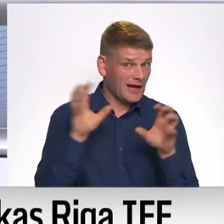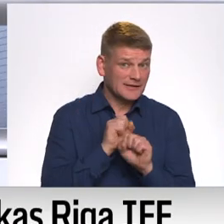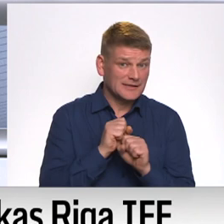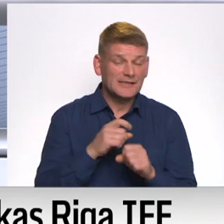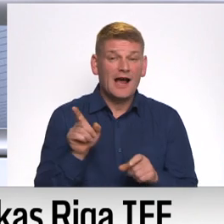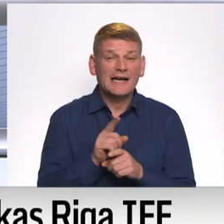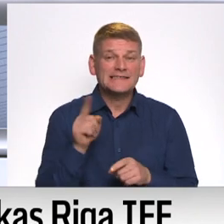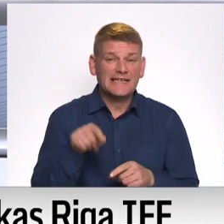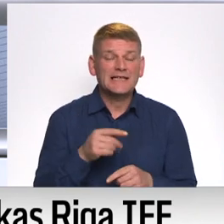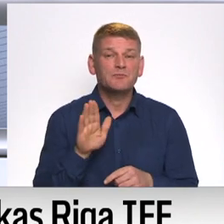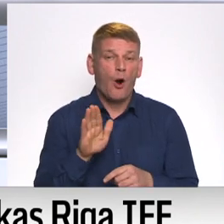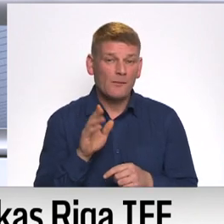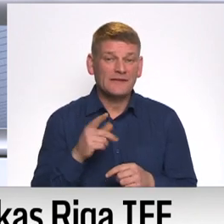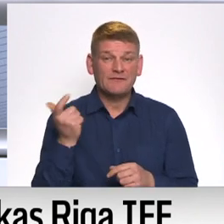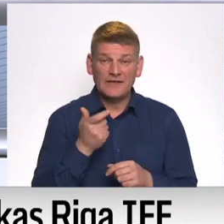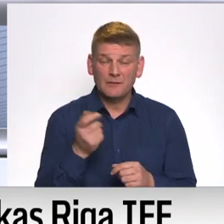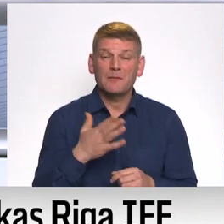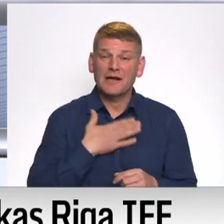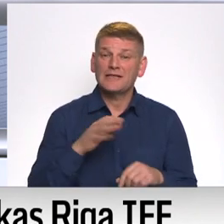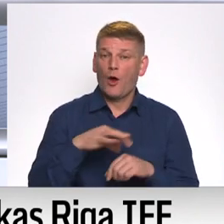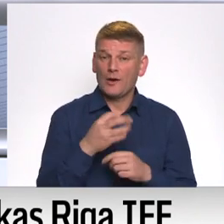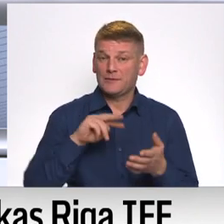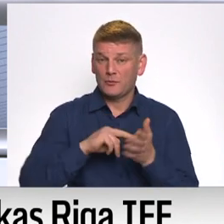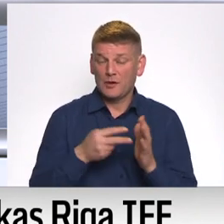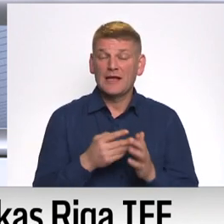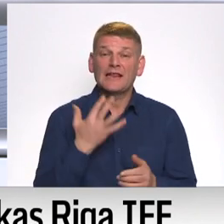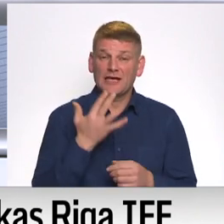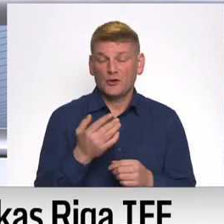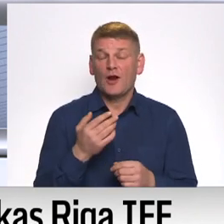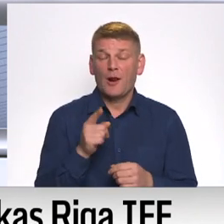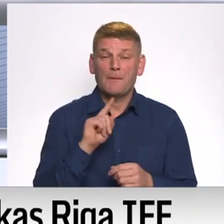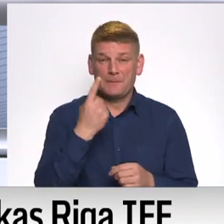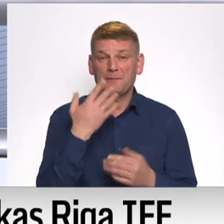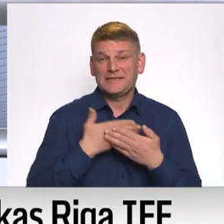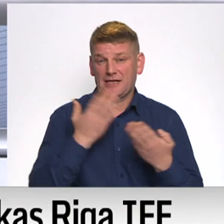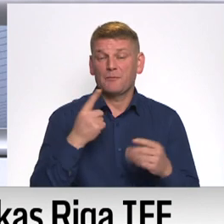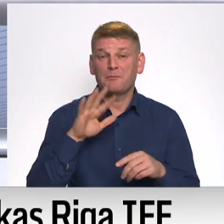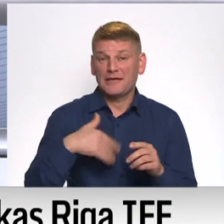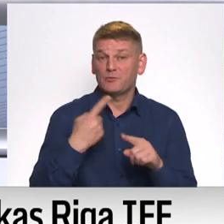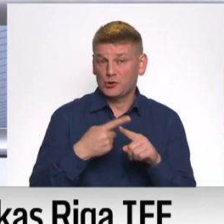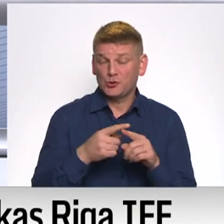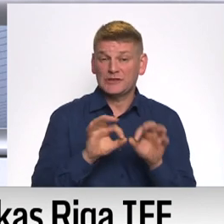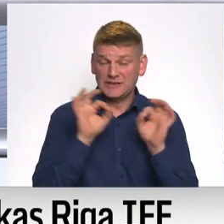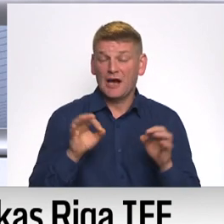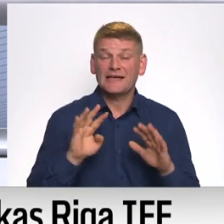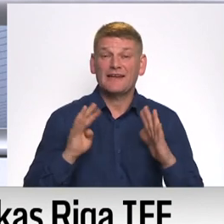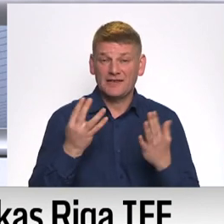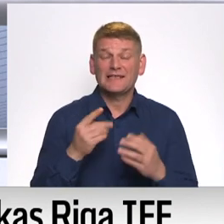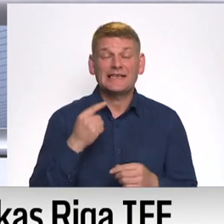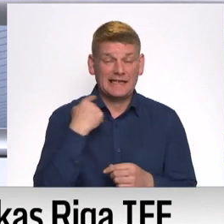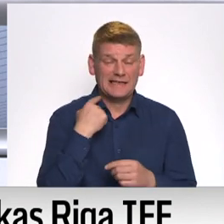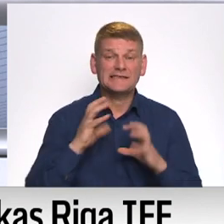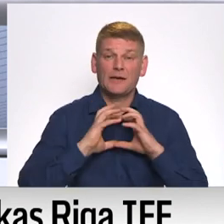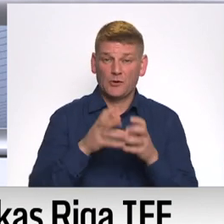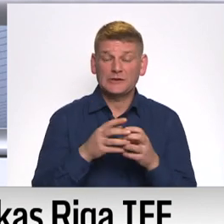Ar Signes Baumanas filmas Mans laulība projekts Nacionālo pirmizrādi jau pēc pusstundas sāksies 9. Rīgas